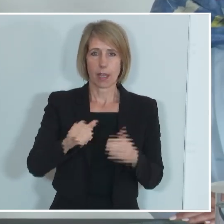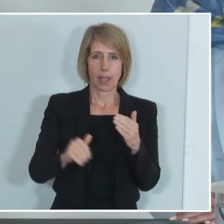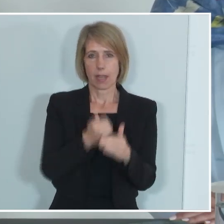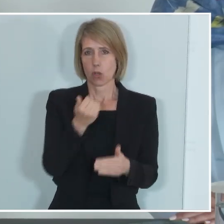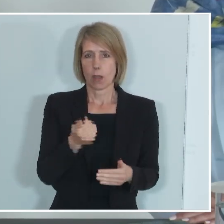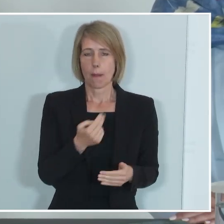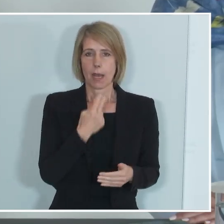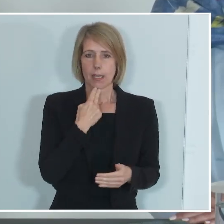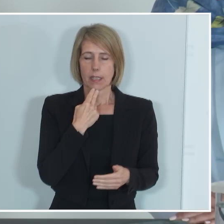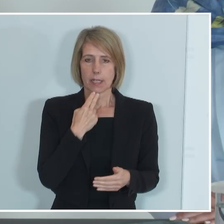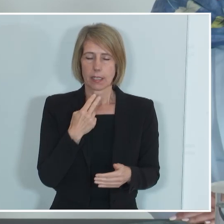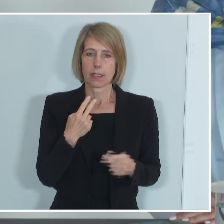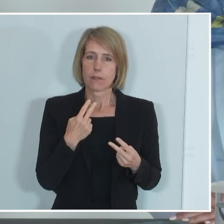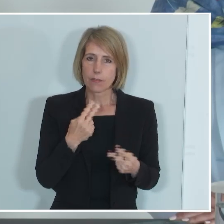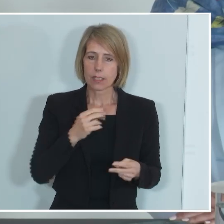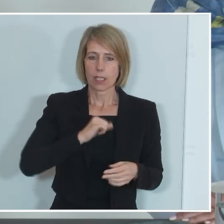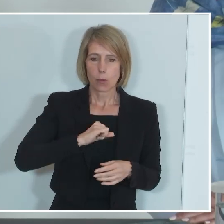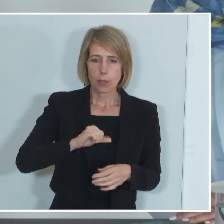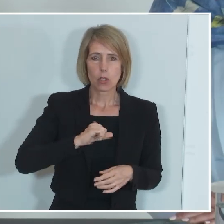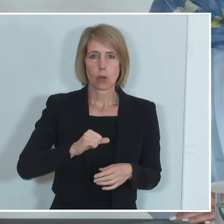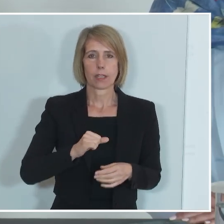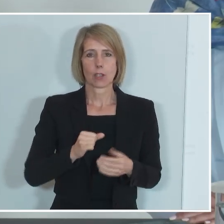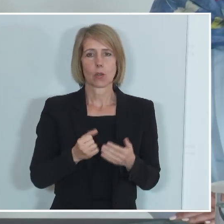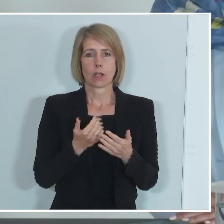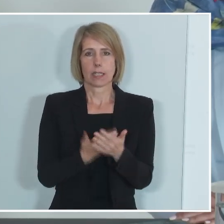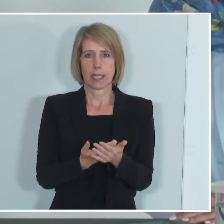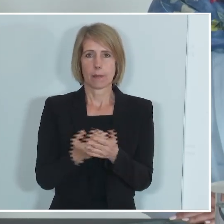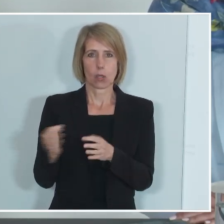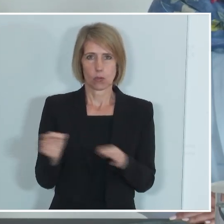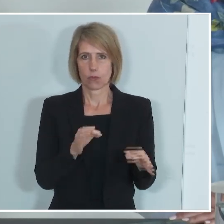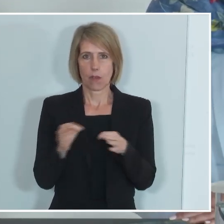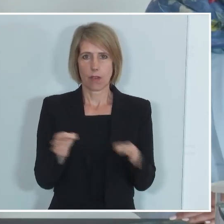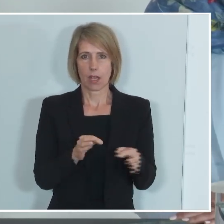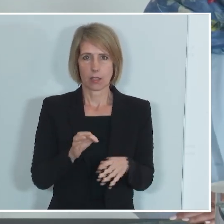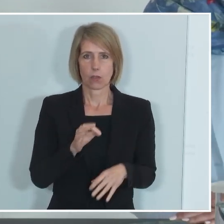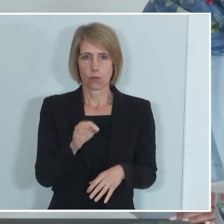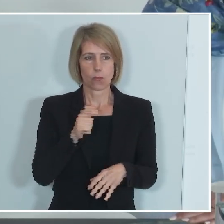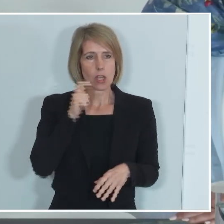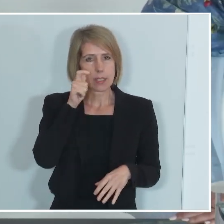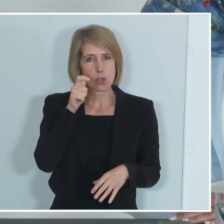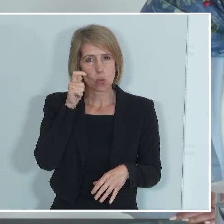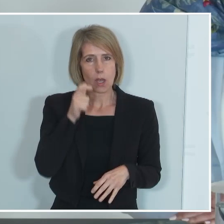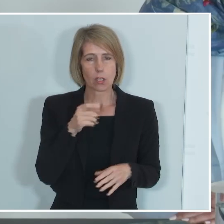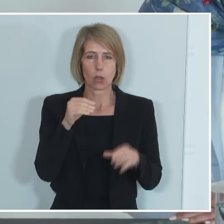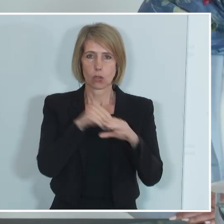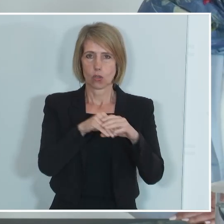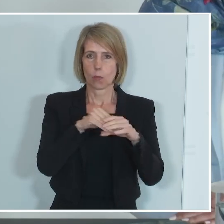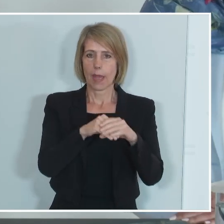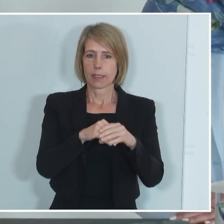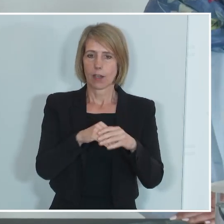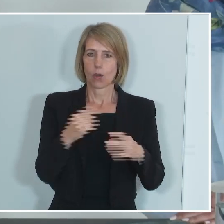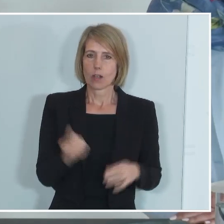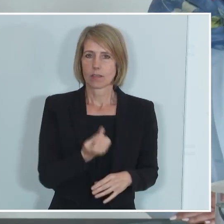und auf die Beschleunigung von Genehmigungsverfahren für die Erzeugung, die Speicherung und den Transport